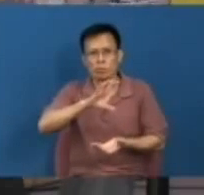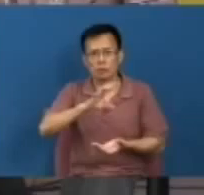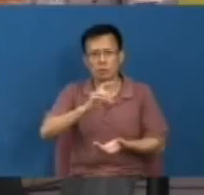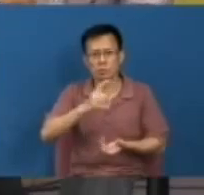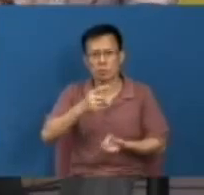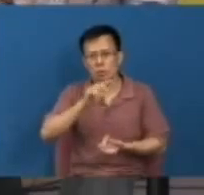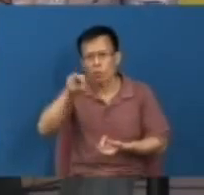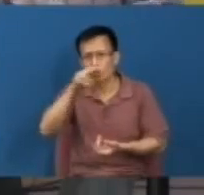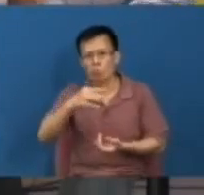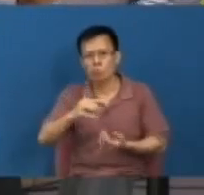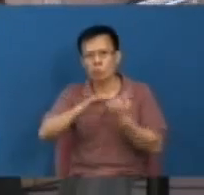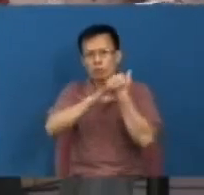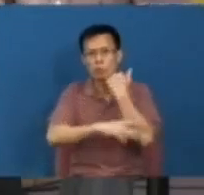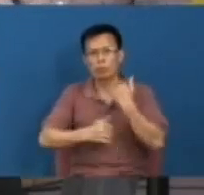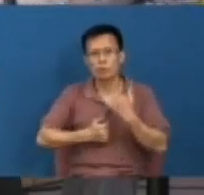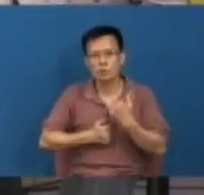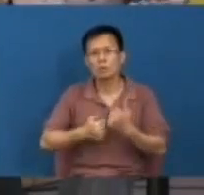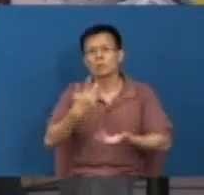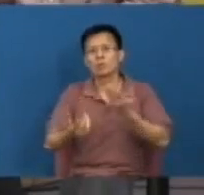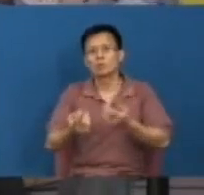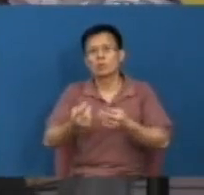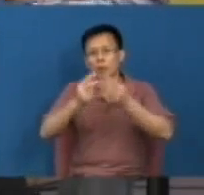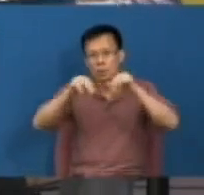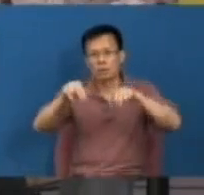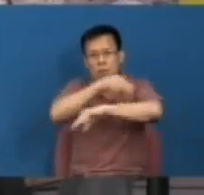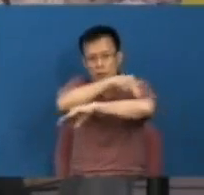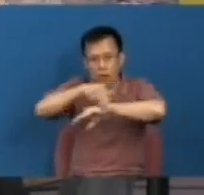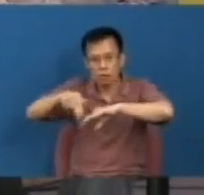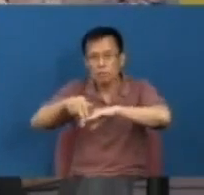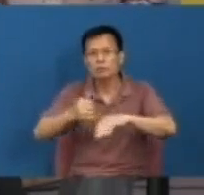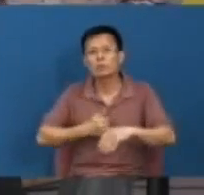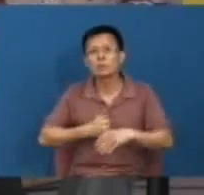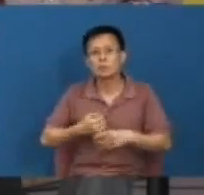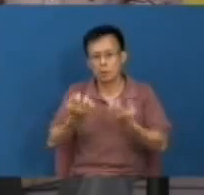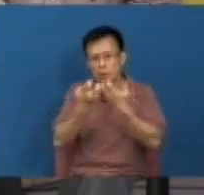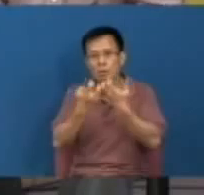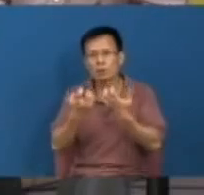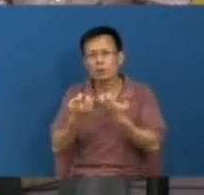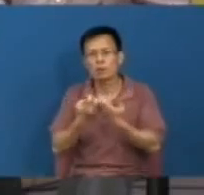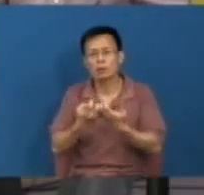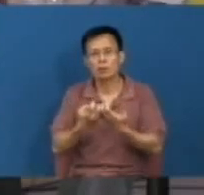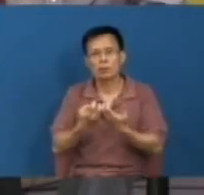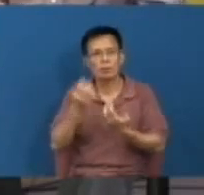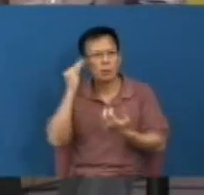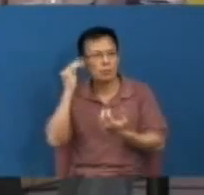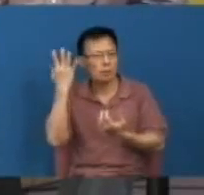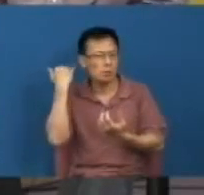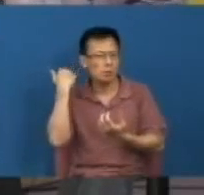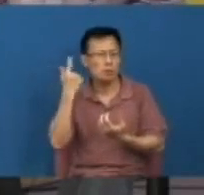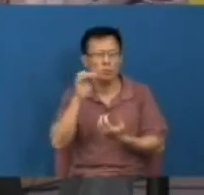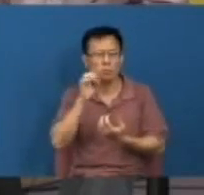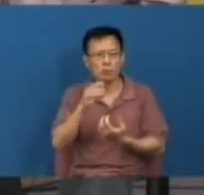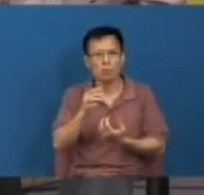譬如即嗰啲係嗰啲咩叫啊測量師，去同你哋去計算啦。因為咧， 我聽見就似我以前不嬲成日都講就